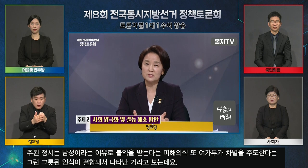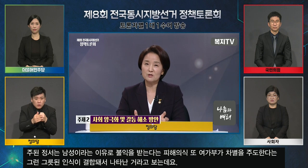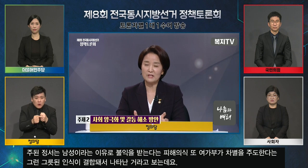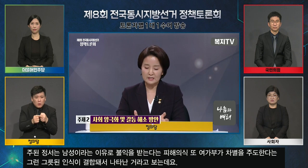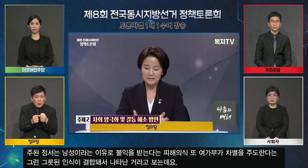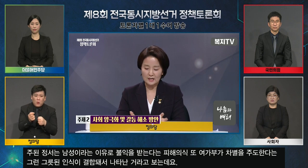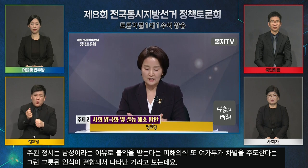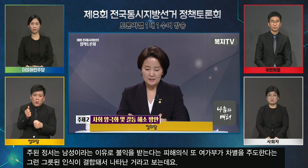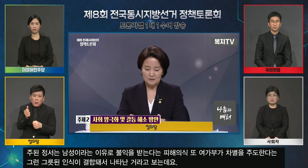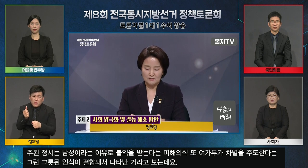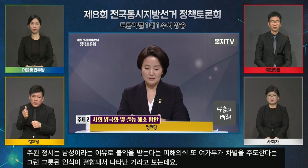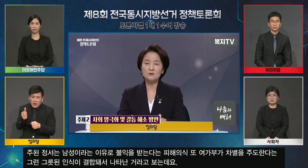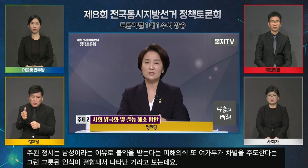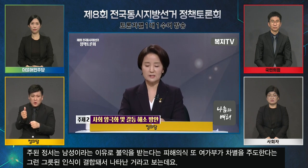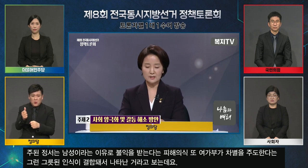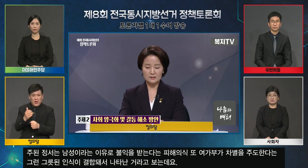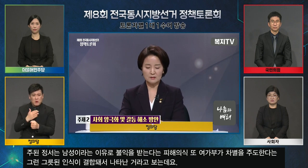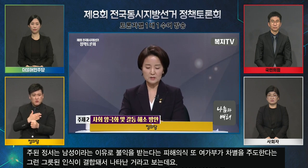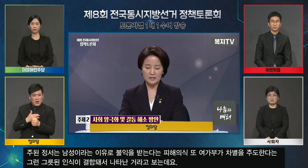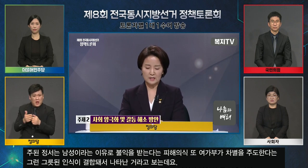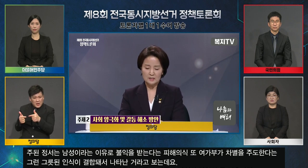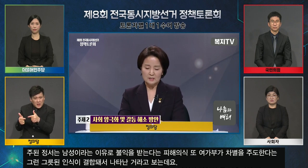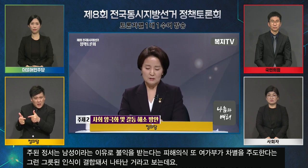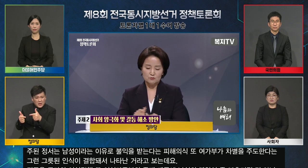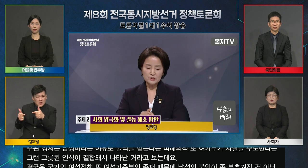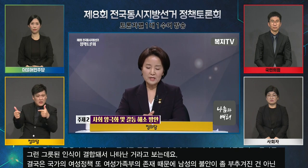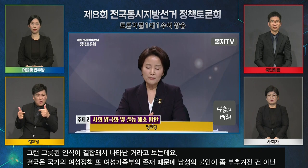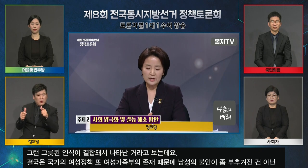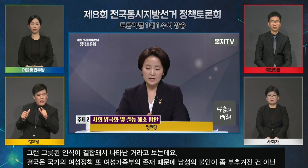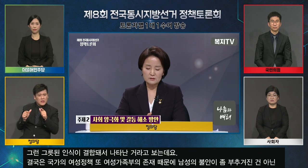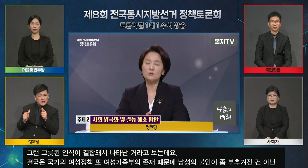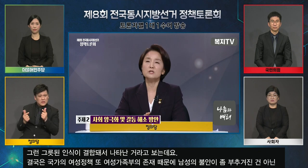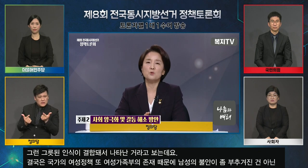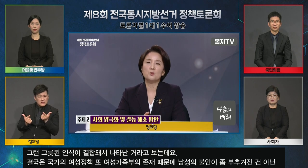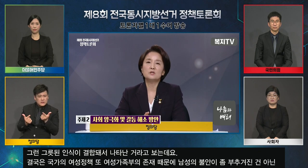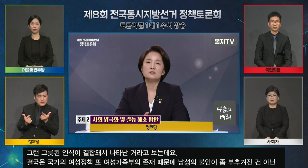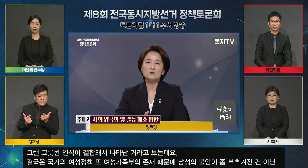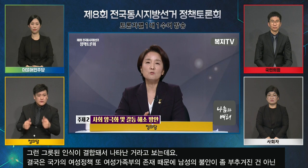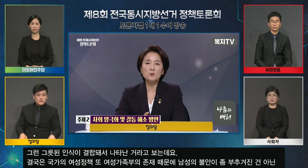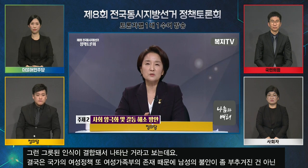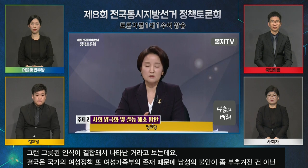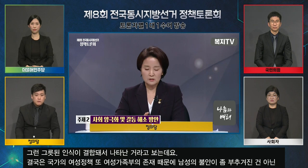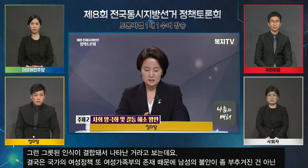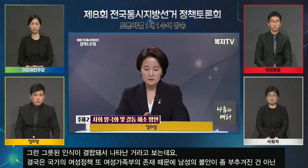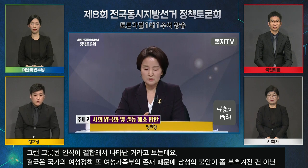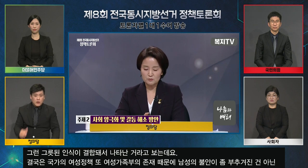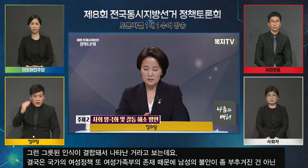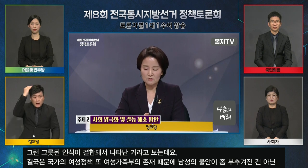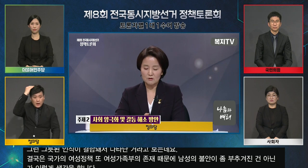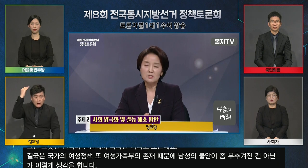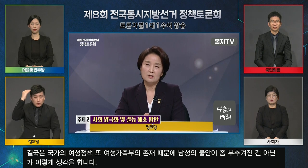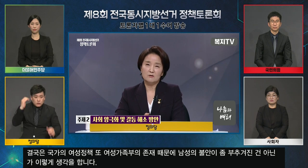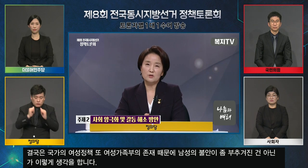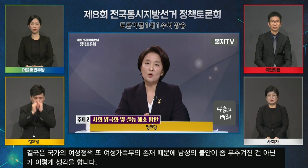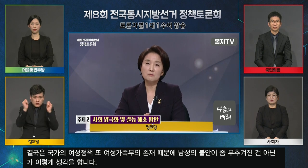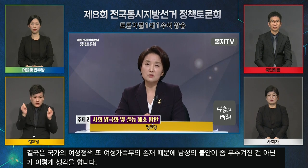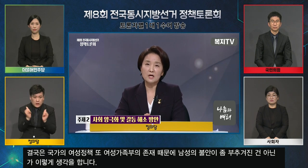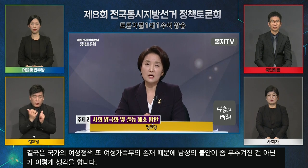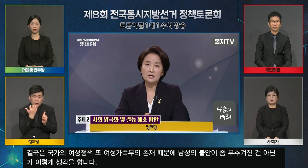부추겨진 건 아닌가 이렇게 생각을 합니다. 우리 사회의 성의로 성폭력 근절을 위해서